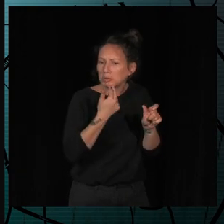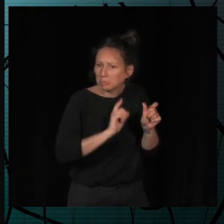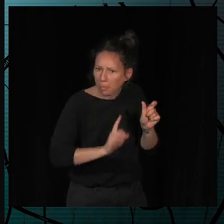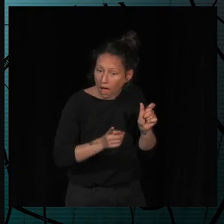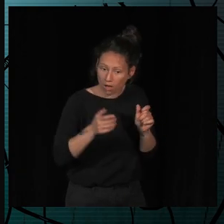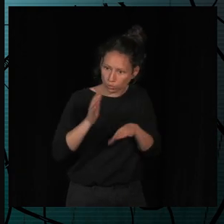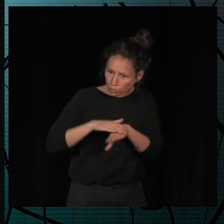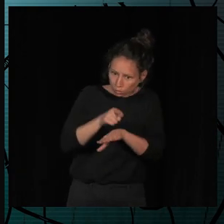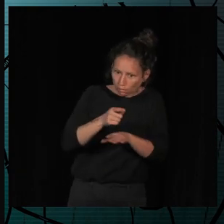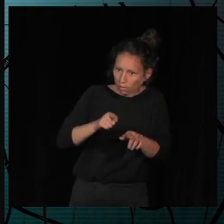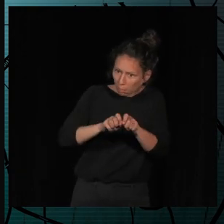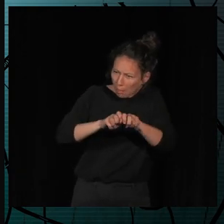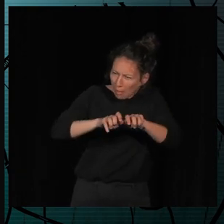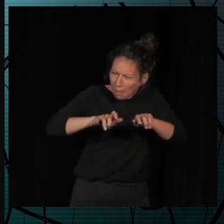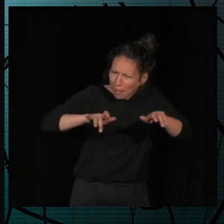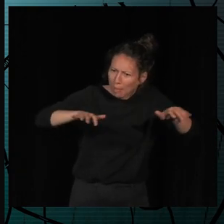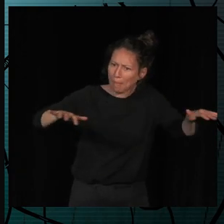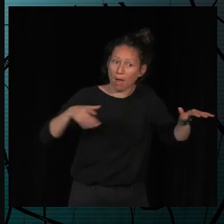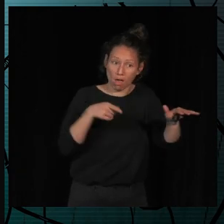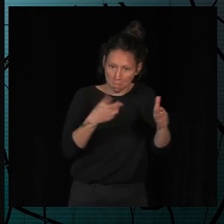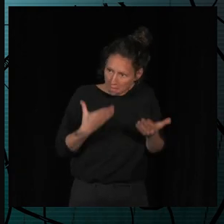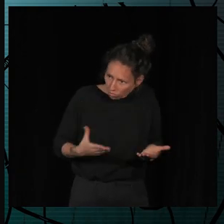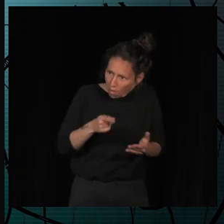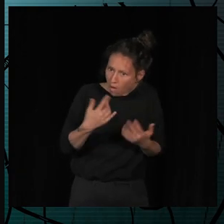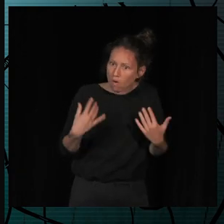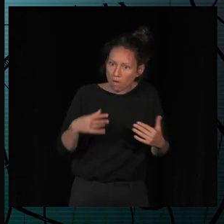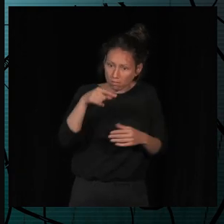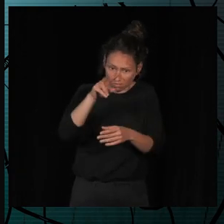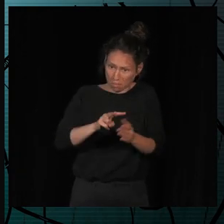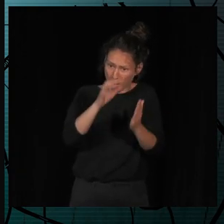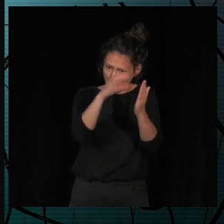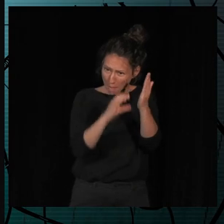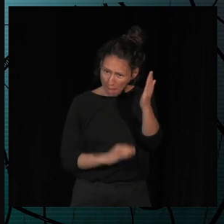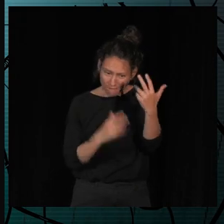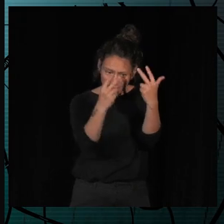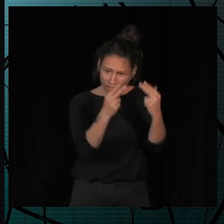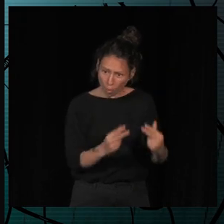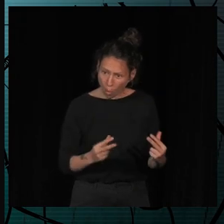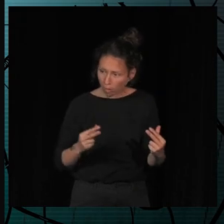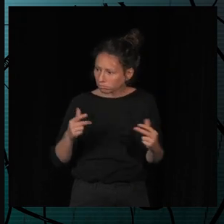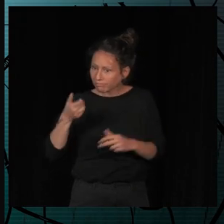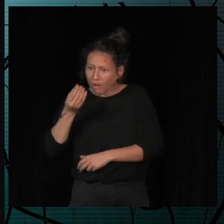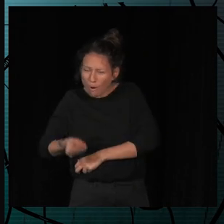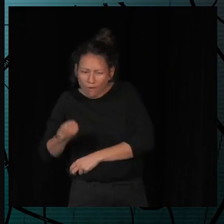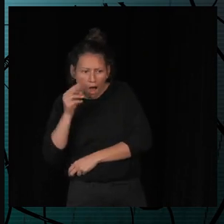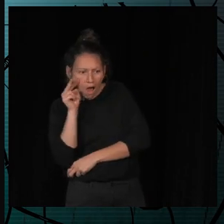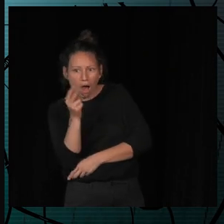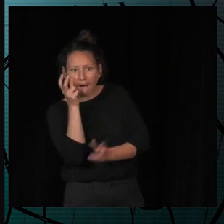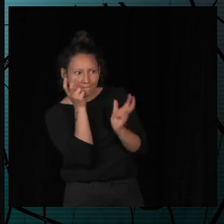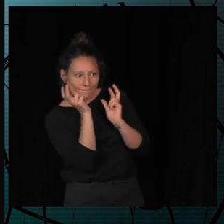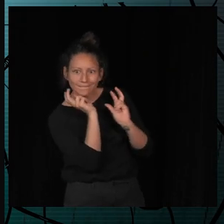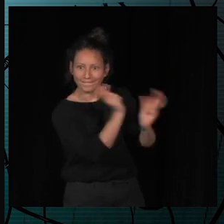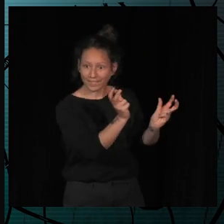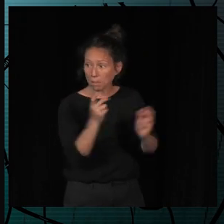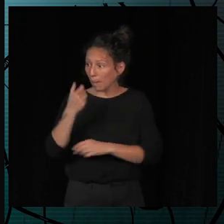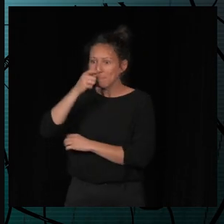certaines émissions de divertissement et aujourd'hui c'est des contenu que les gamins adorent regarder que les parents aussi adorent regarder parce que bah ça